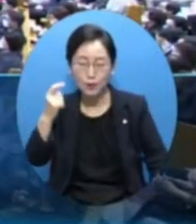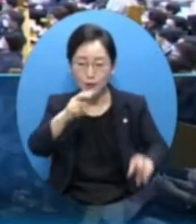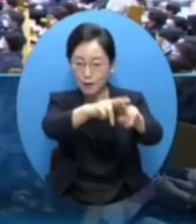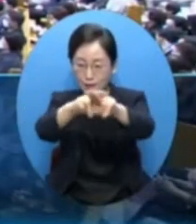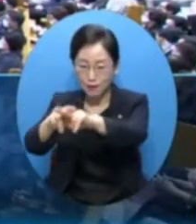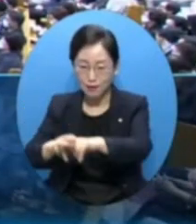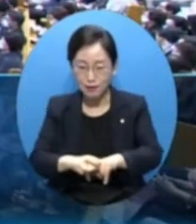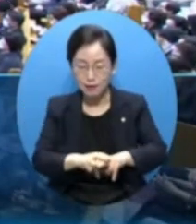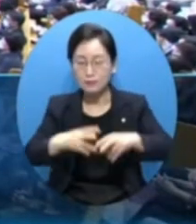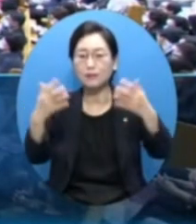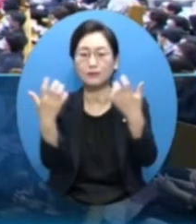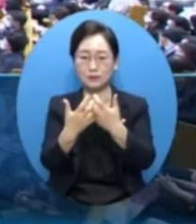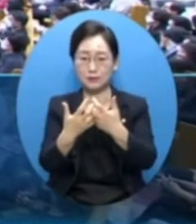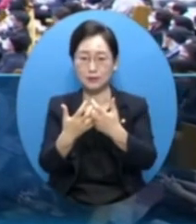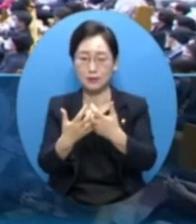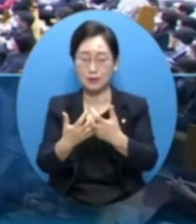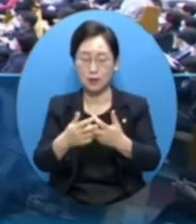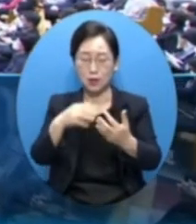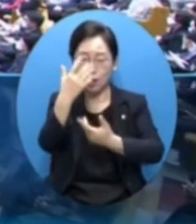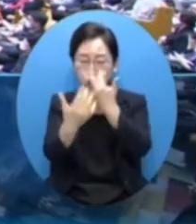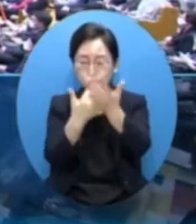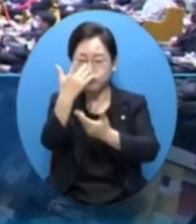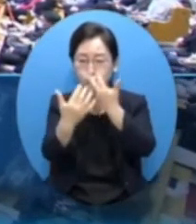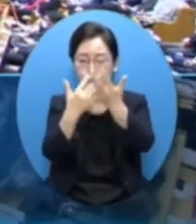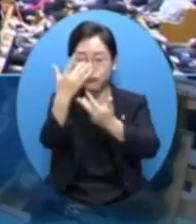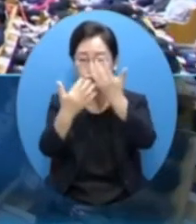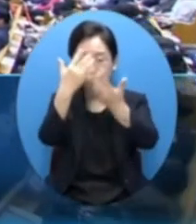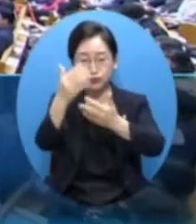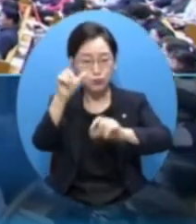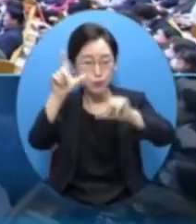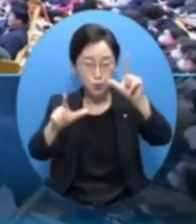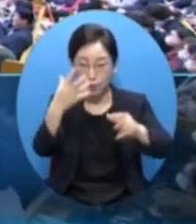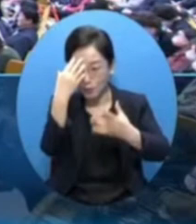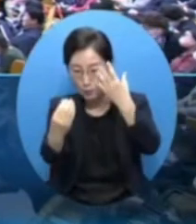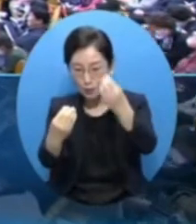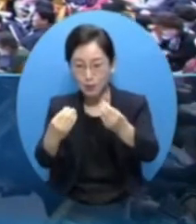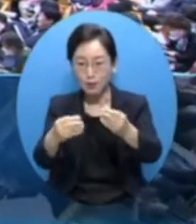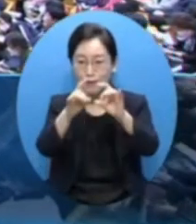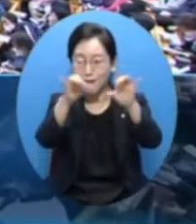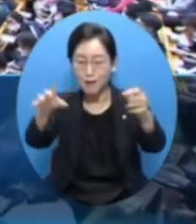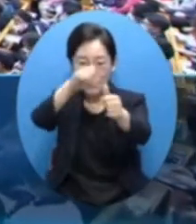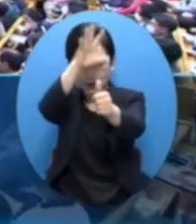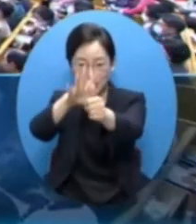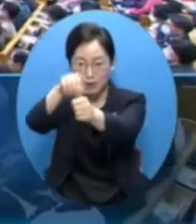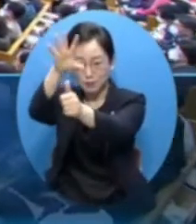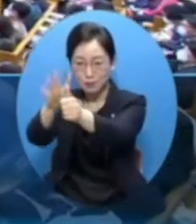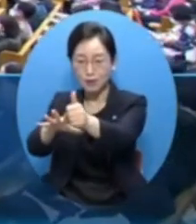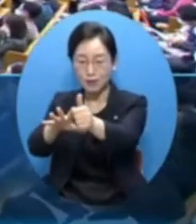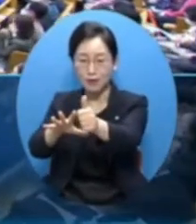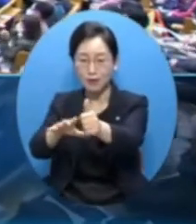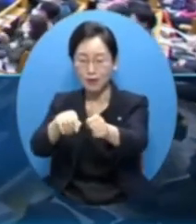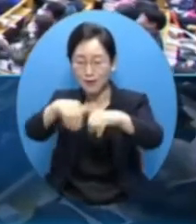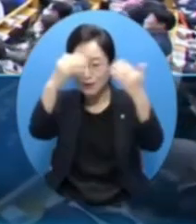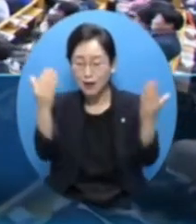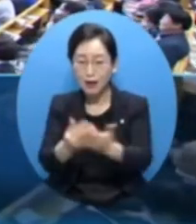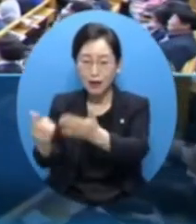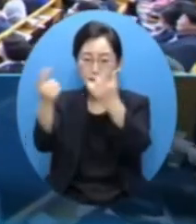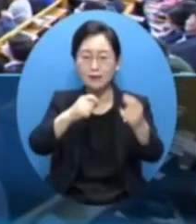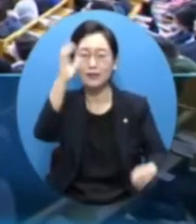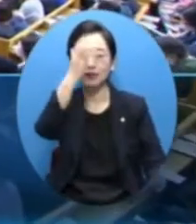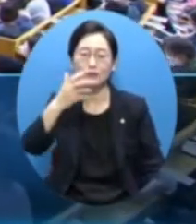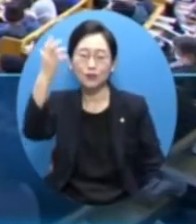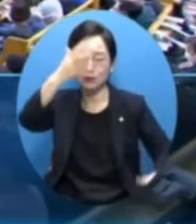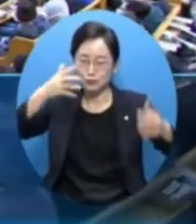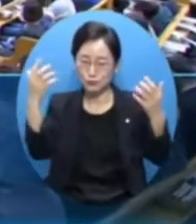온 집에 가득하며 마치 불의 혀처럼 갈라지는 것들이 그들에게 보여 각 사람 위에 하나씩 임하여 있더니 그들이 다